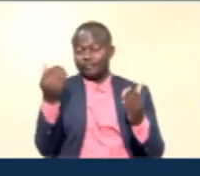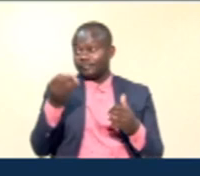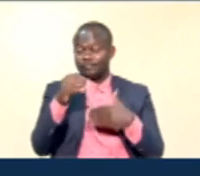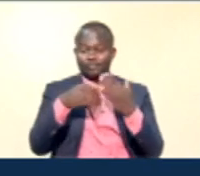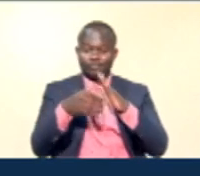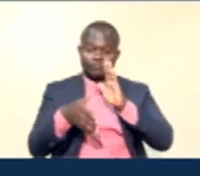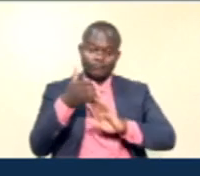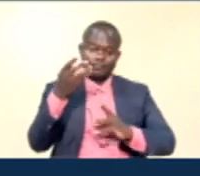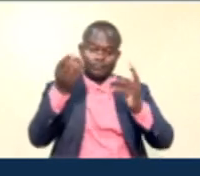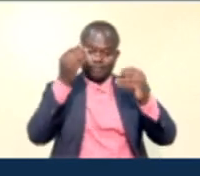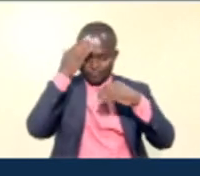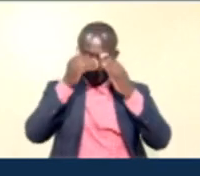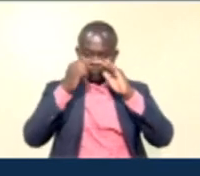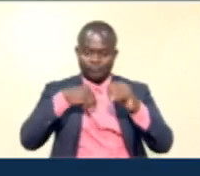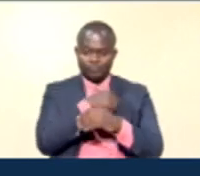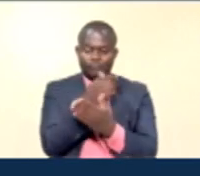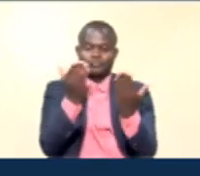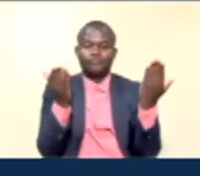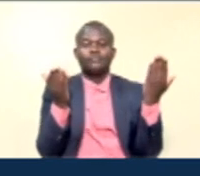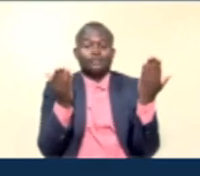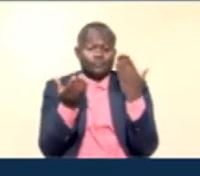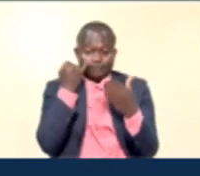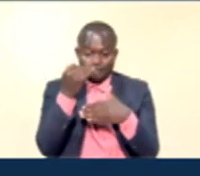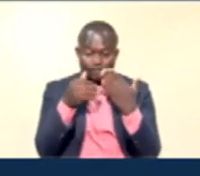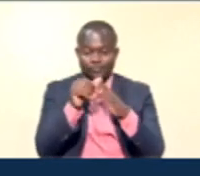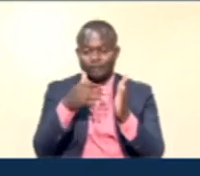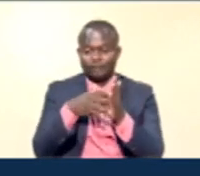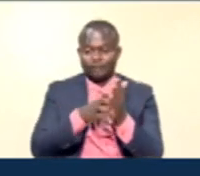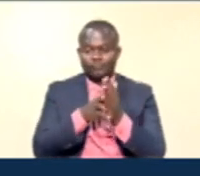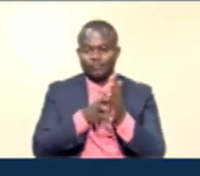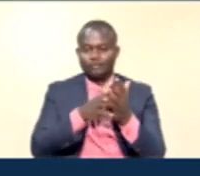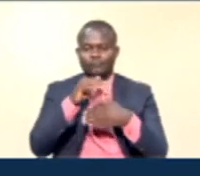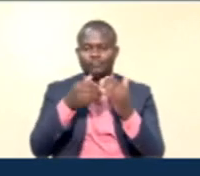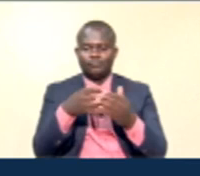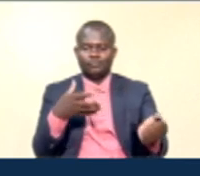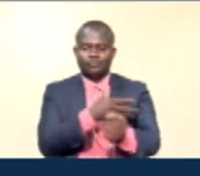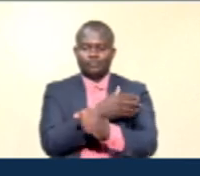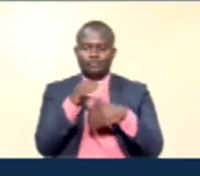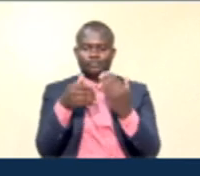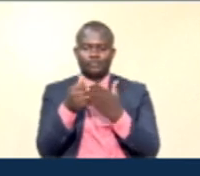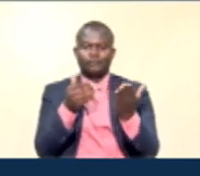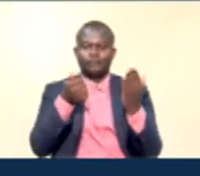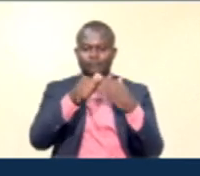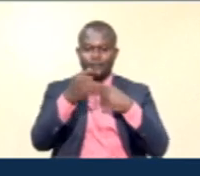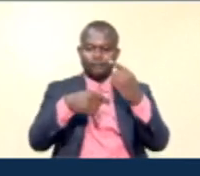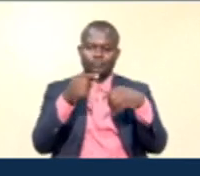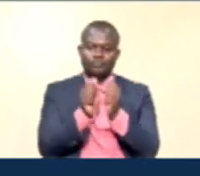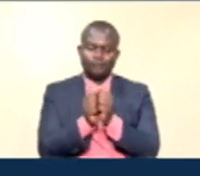uzahita ugenda kabisa kuko basi y'abandi baguca intege wowe wiha imbaraga icyo gihe